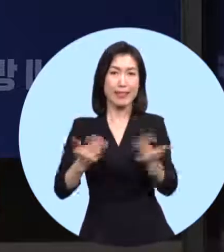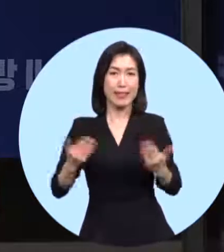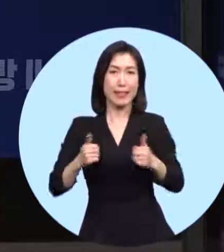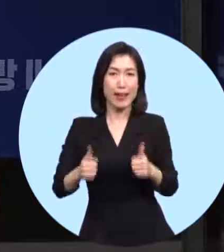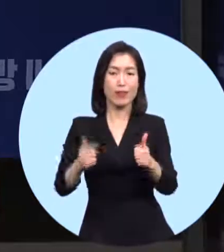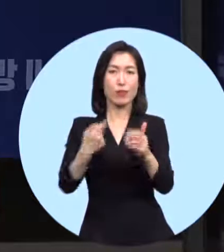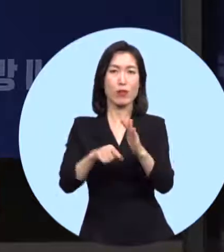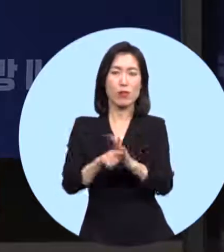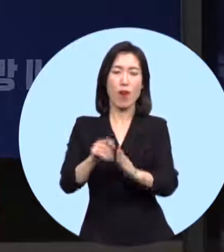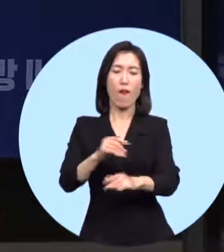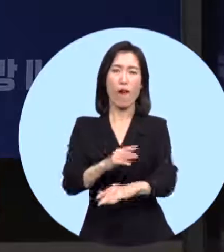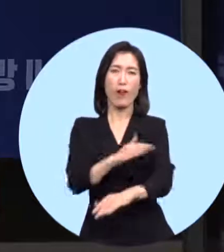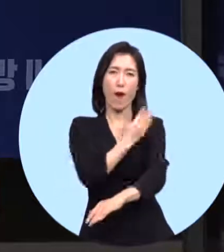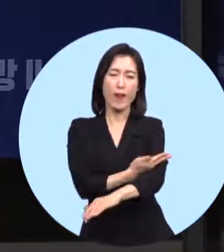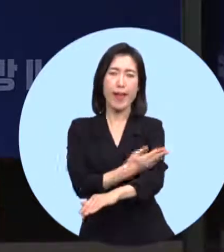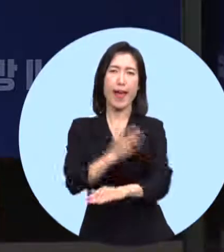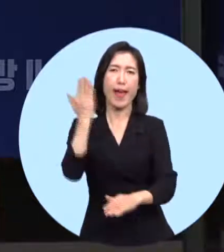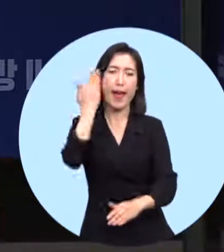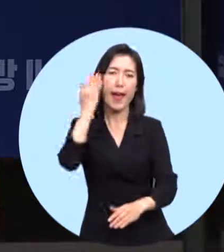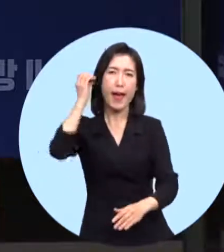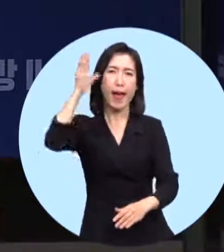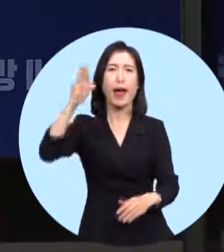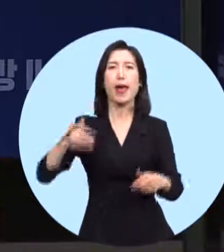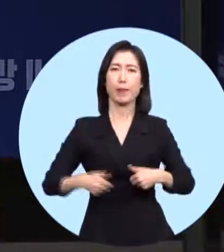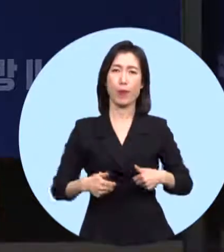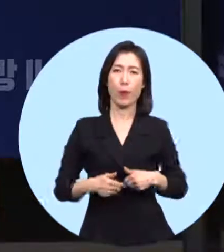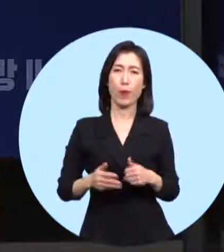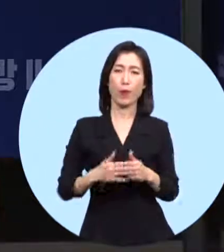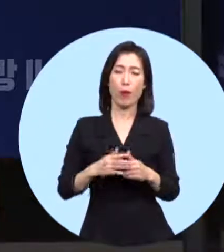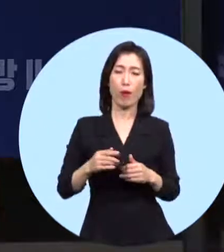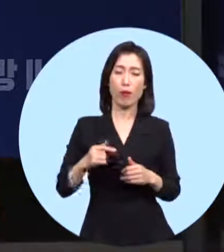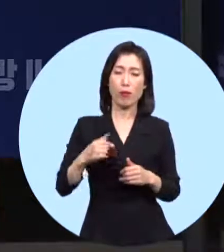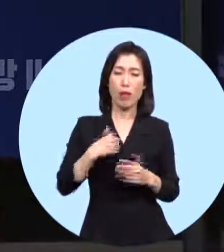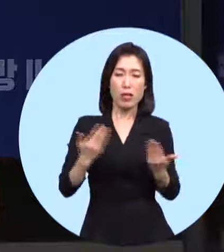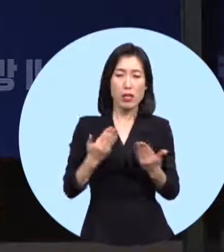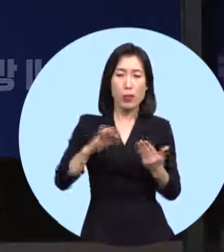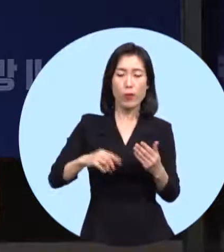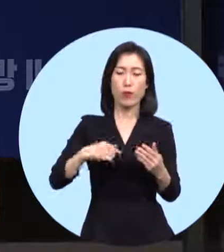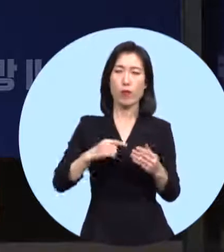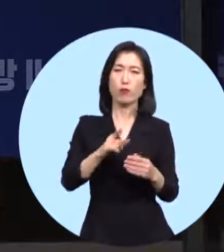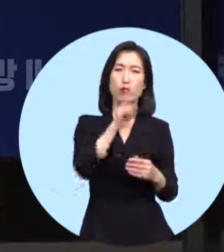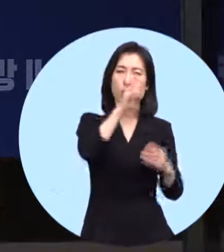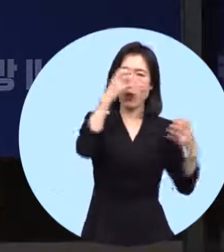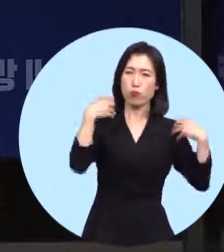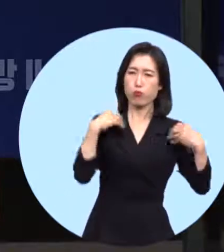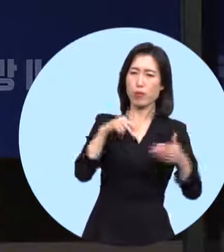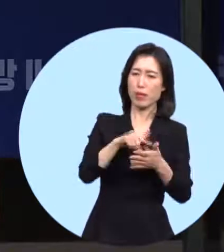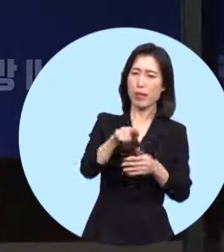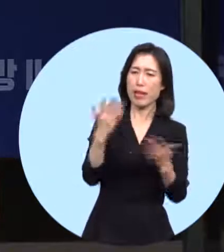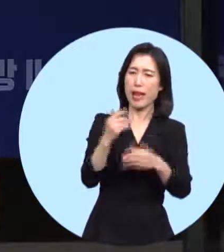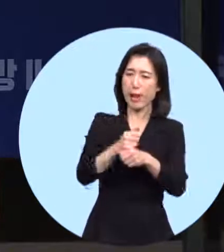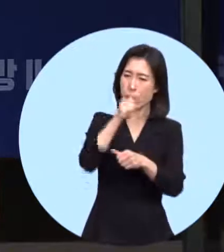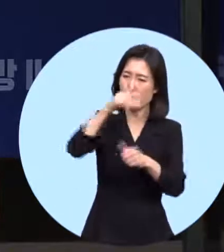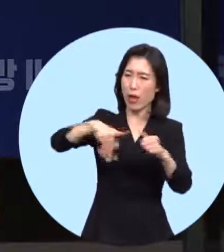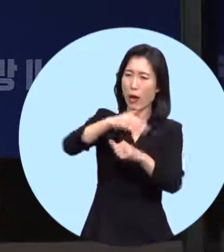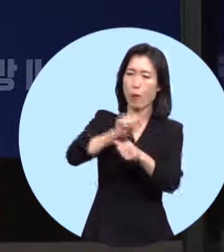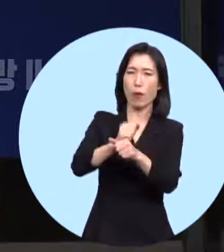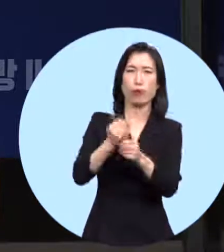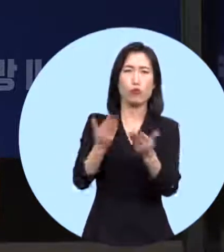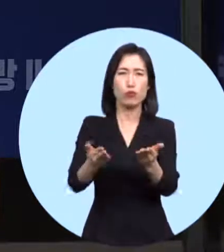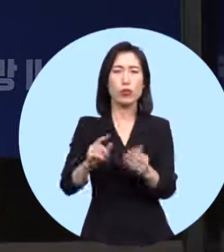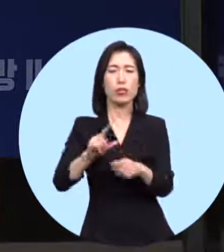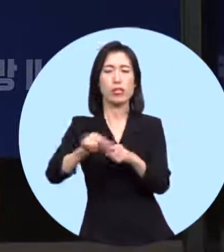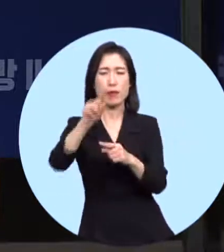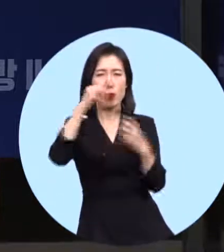기회가 중앙정부 차원에서 그리고 본인이 거주하는 지역에서 만들어지는 것이 정말로 필요하다는 생각이 듭니다.